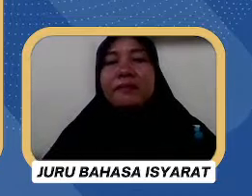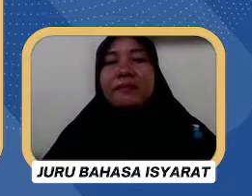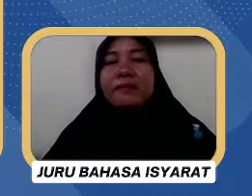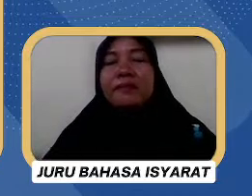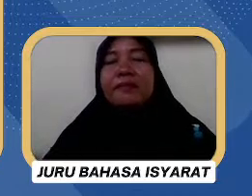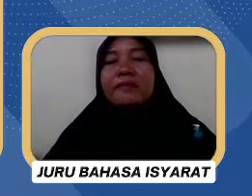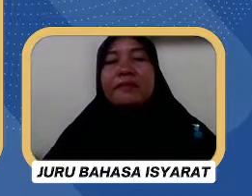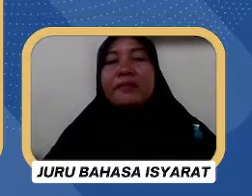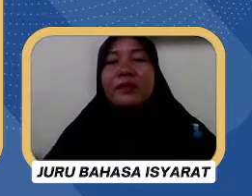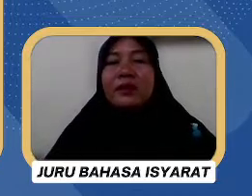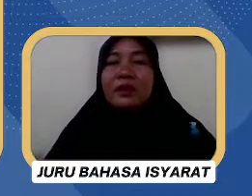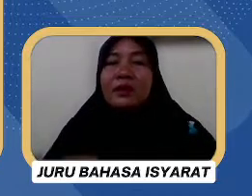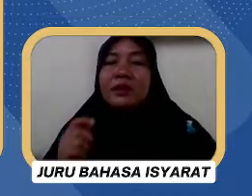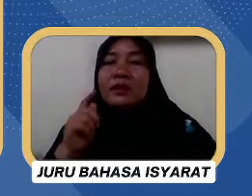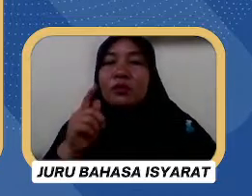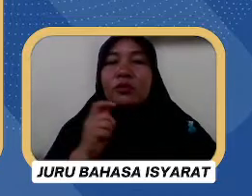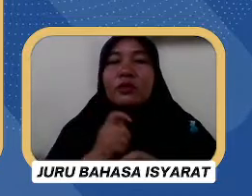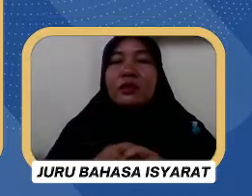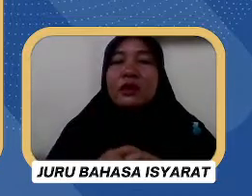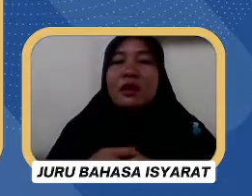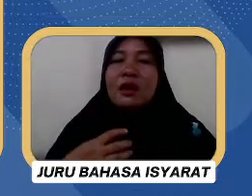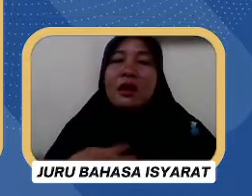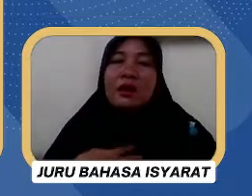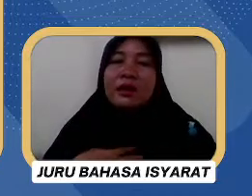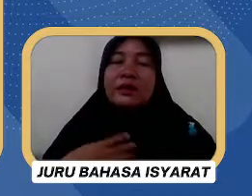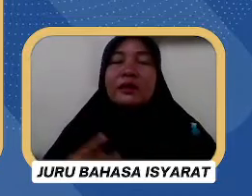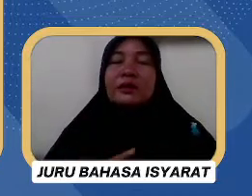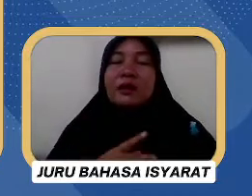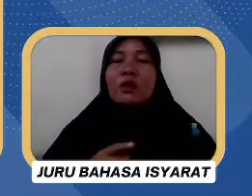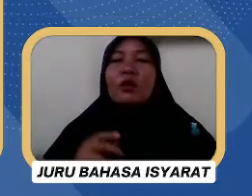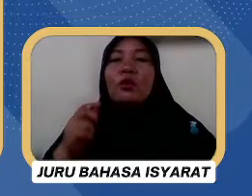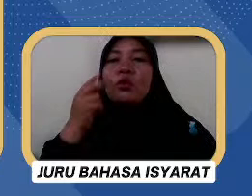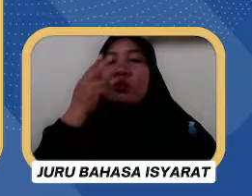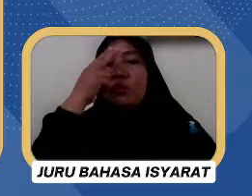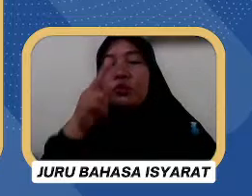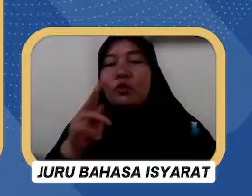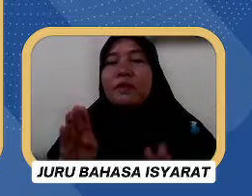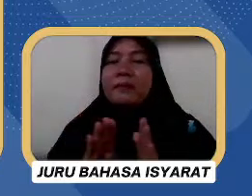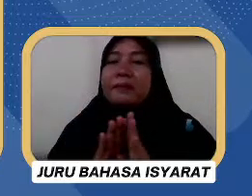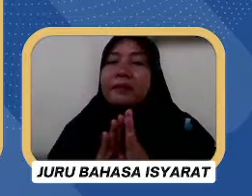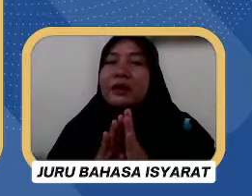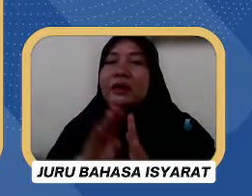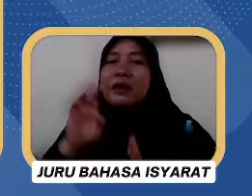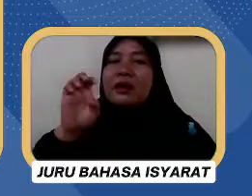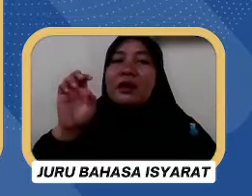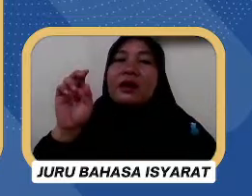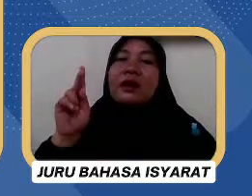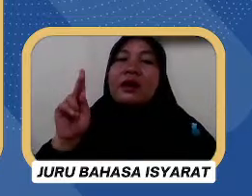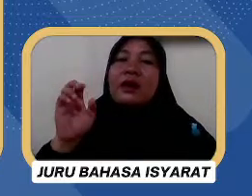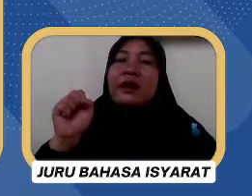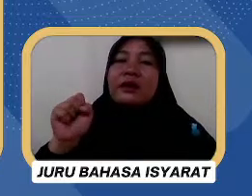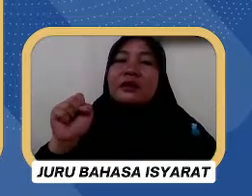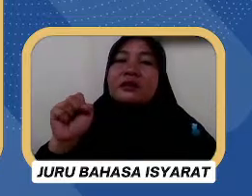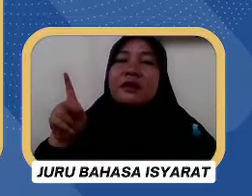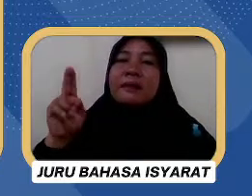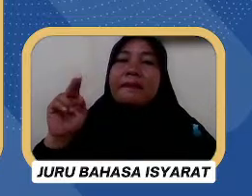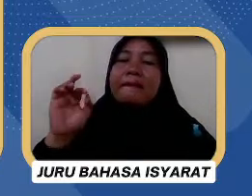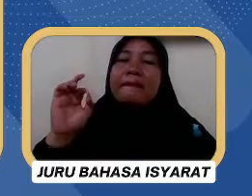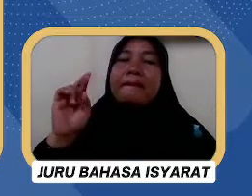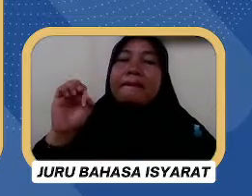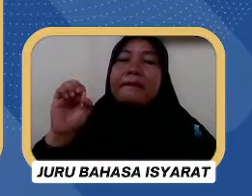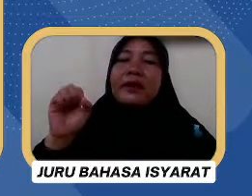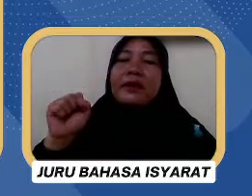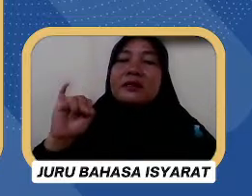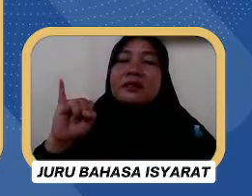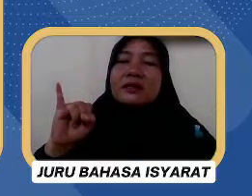mengakses, hak kita untuk bisa berekspresi. Tidak ada pembatasan untuk kita dapat mengakses, tidak